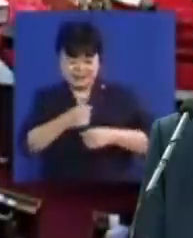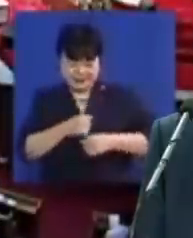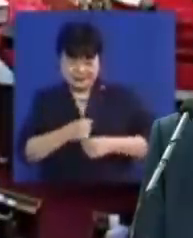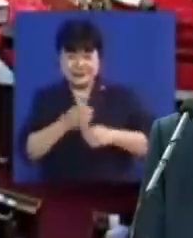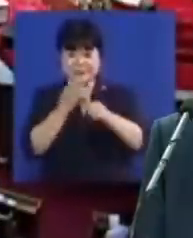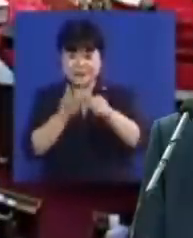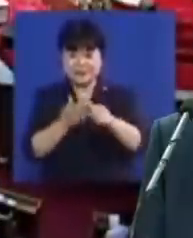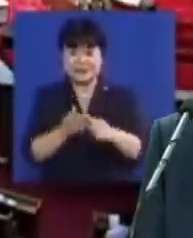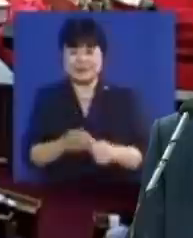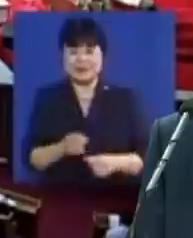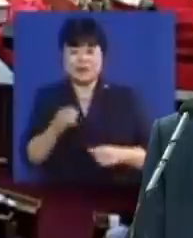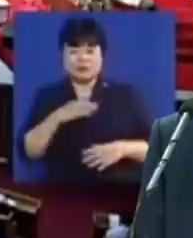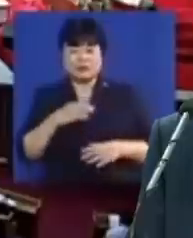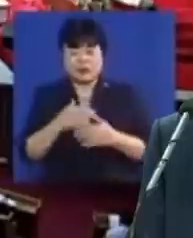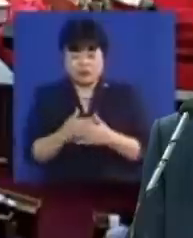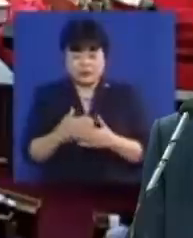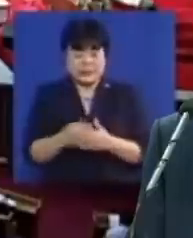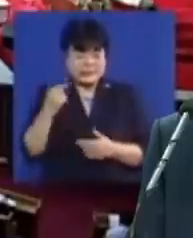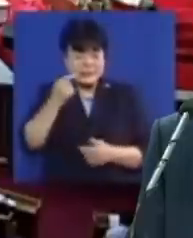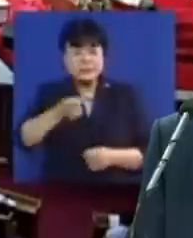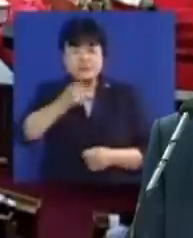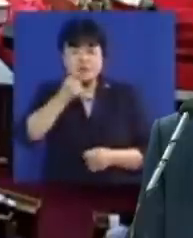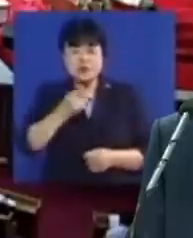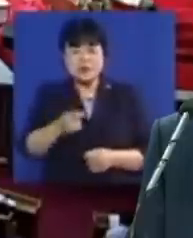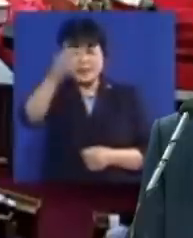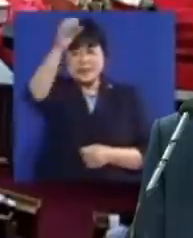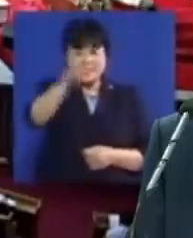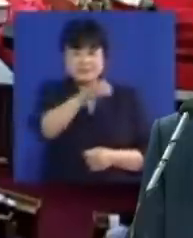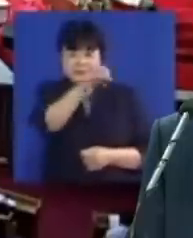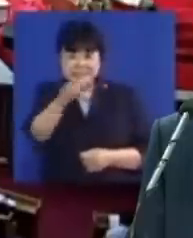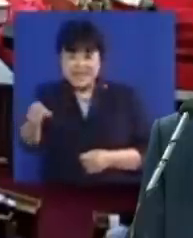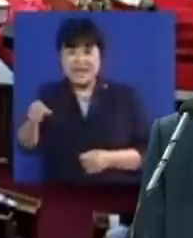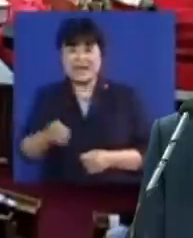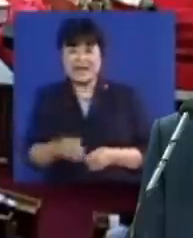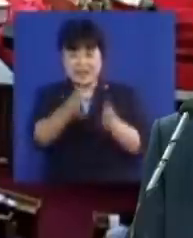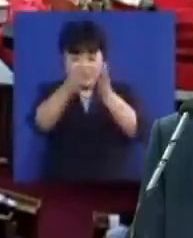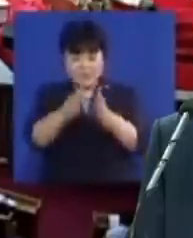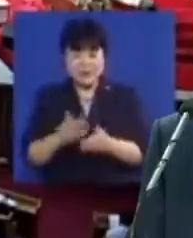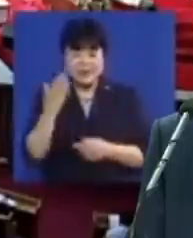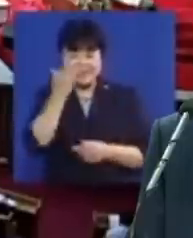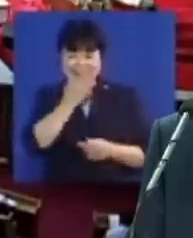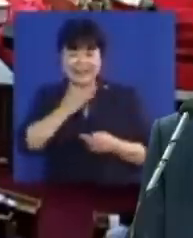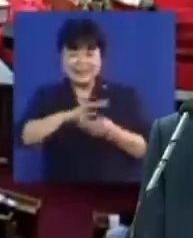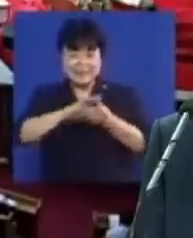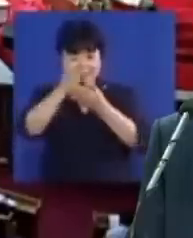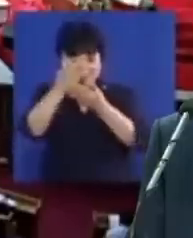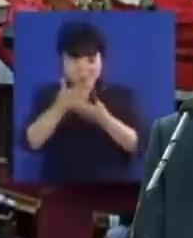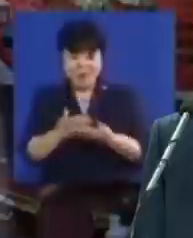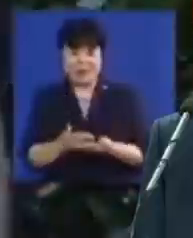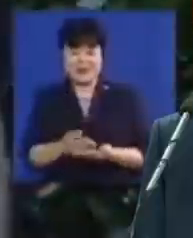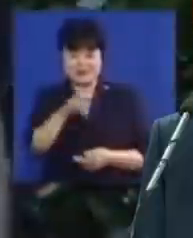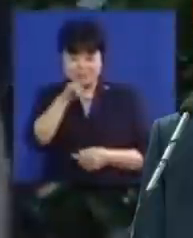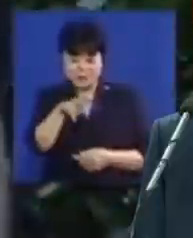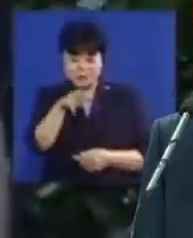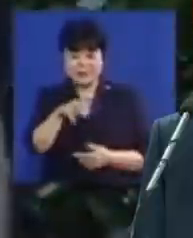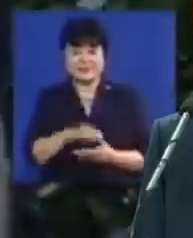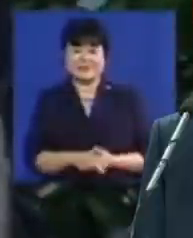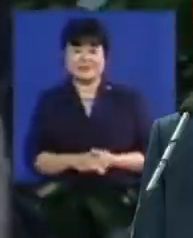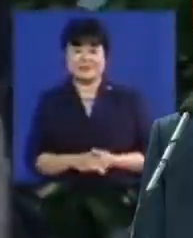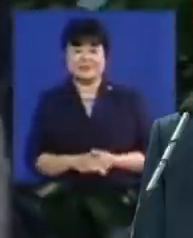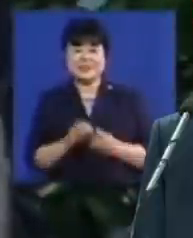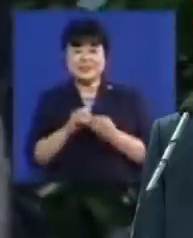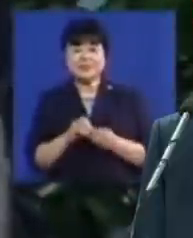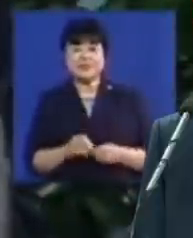좋습니다. 공포와 불안의 쓴물도 십자가를 통해서 달아지지 않아요. 이 성경 구절 한번 들어보십시오.